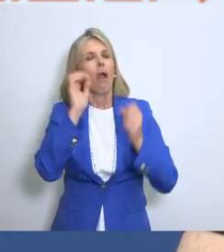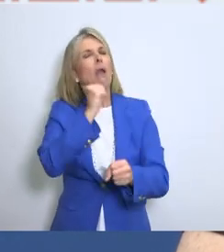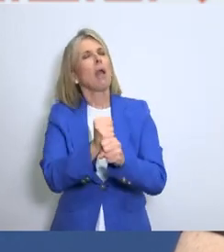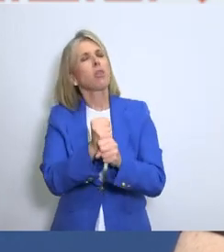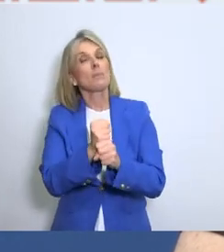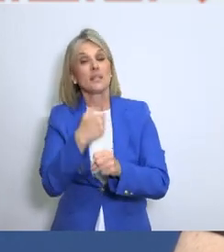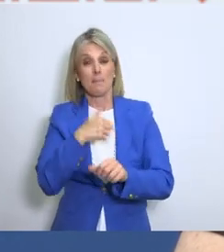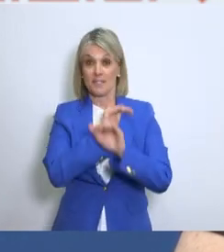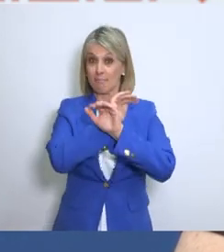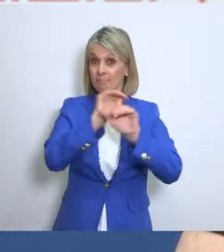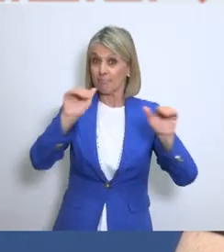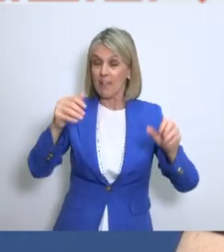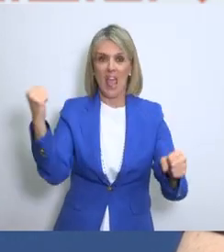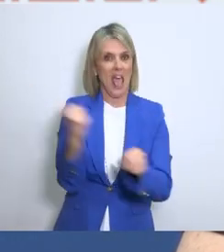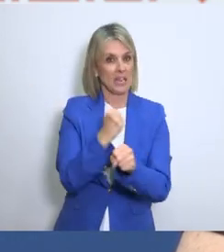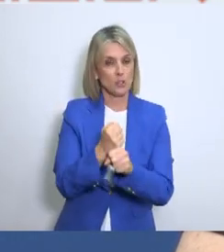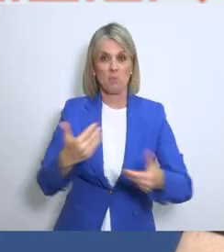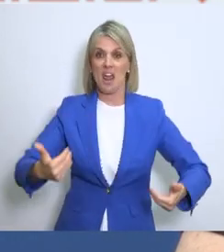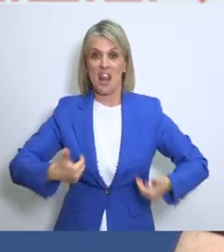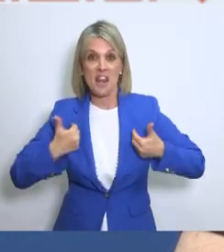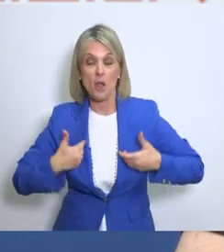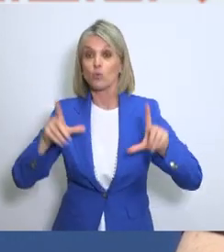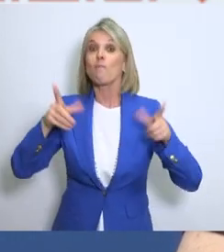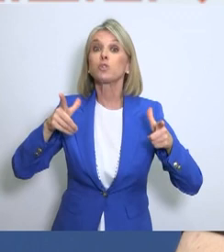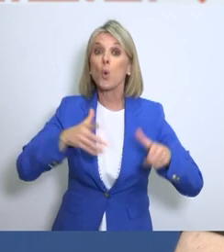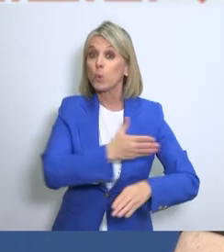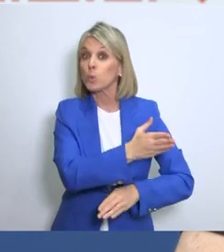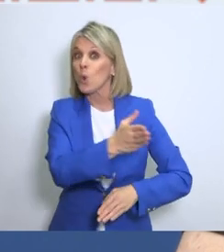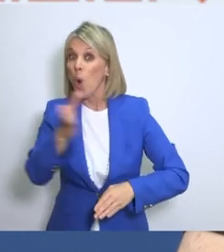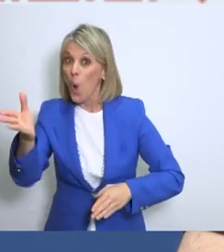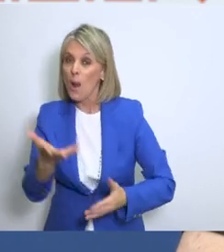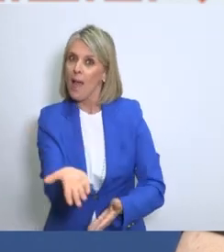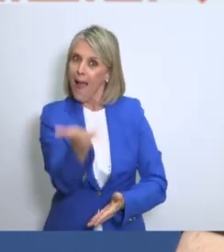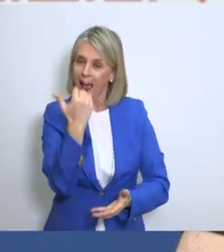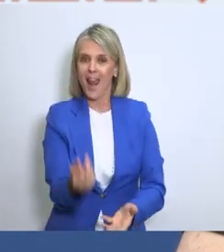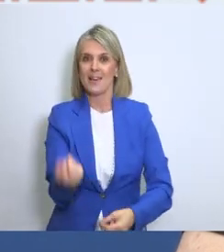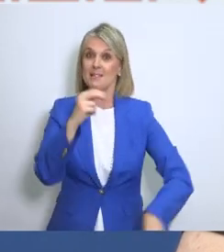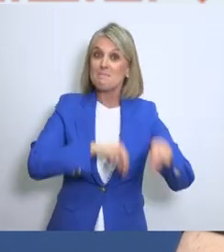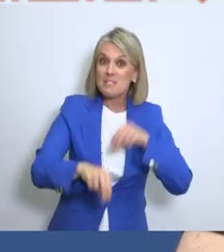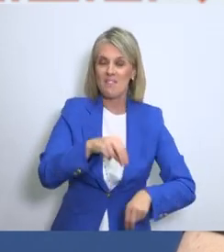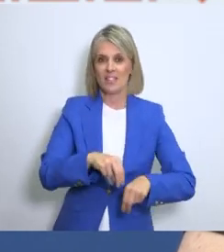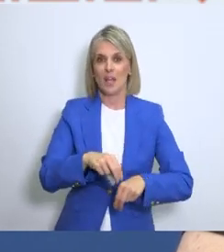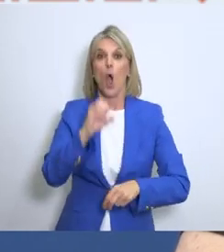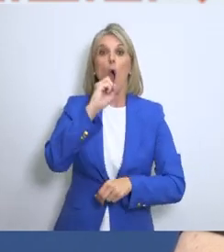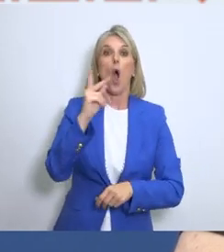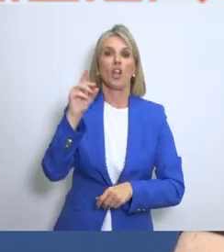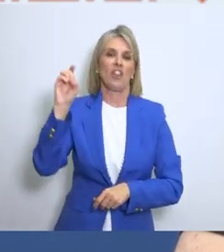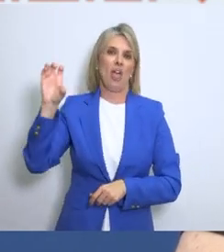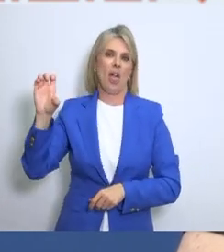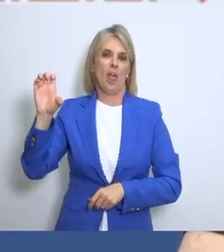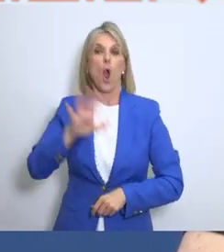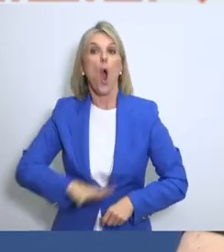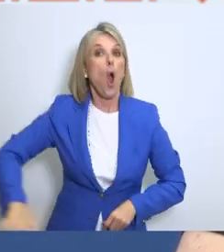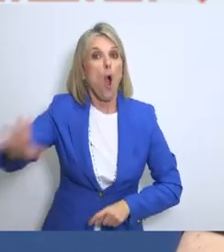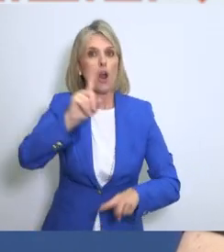καλούμε εργαζόμενους, νέους και φτωχά λαϊκά στρώματα να στηρίξουν τα ψηφοδέλτια της ΟΚΔΕ σε όλες τις εκλογικές περιφέρειες.